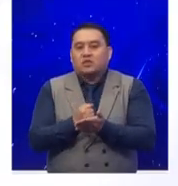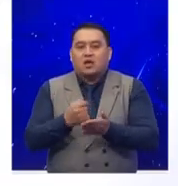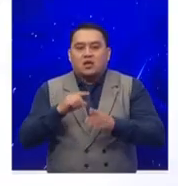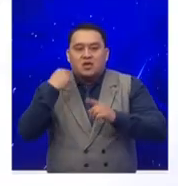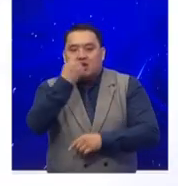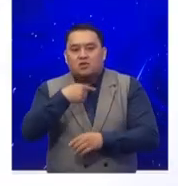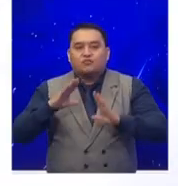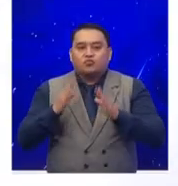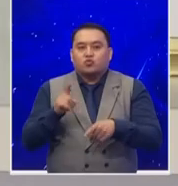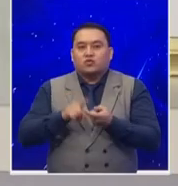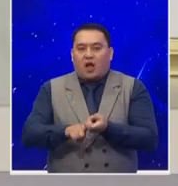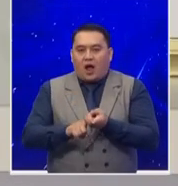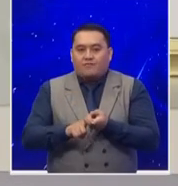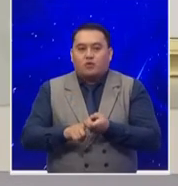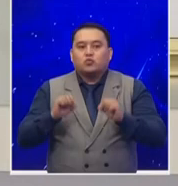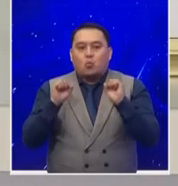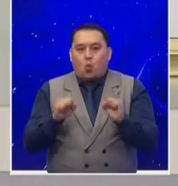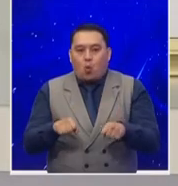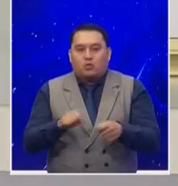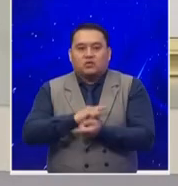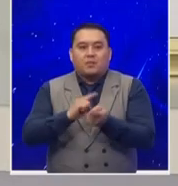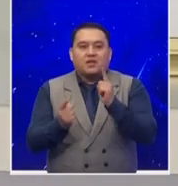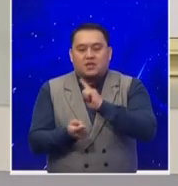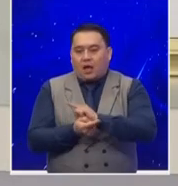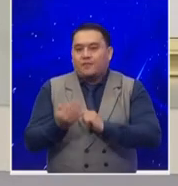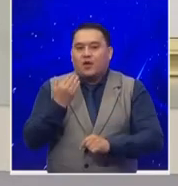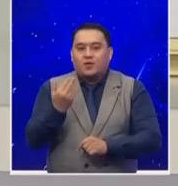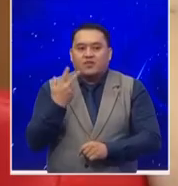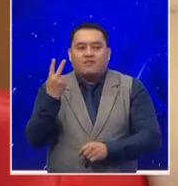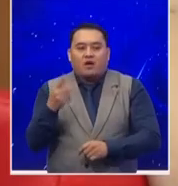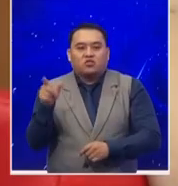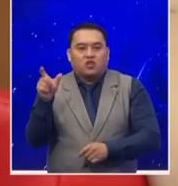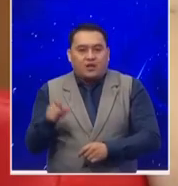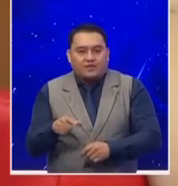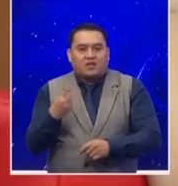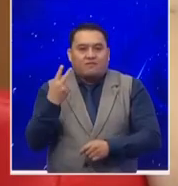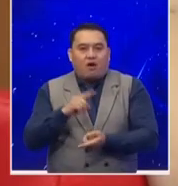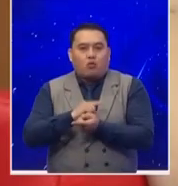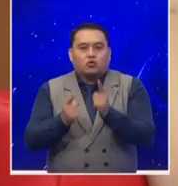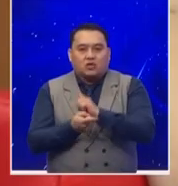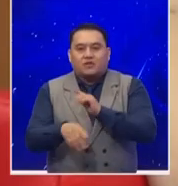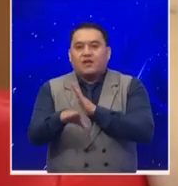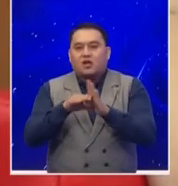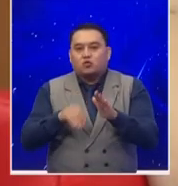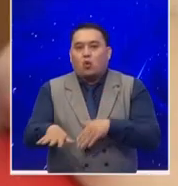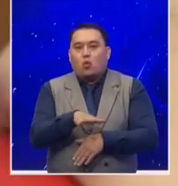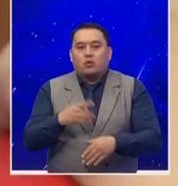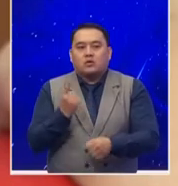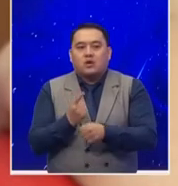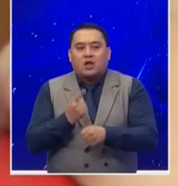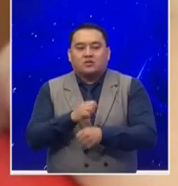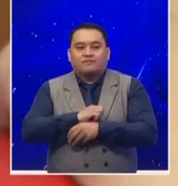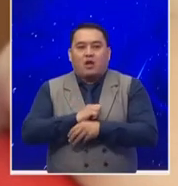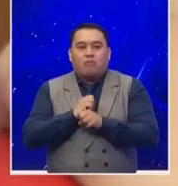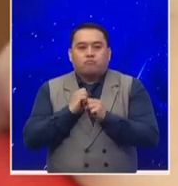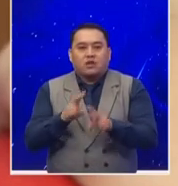случае заболевания членов УИК смогут их заменить. Это по 2 человека на каждый избирательный участок. Для недопущения